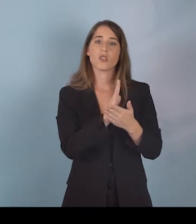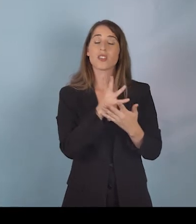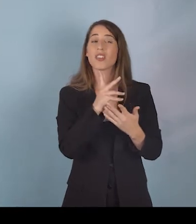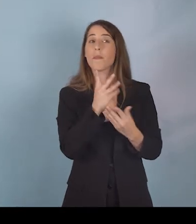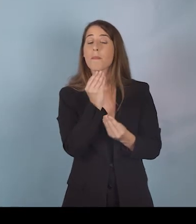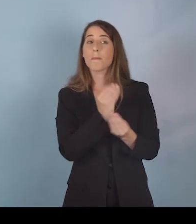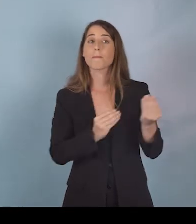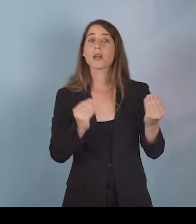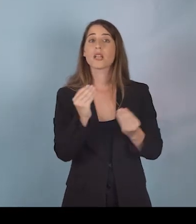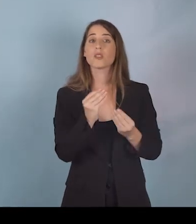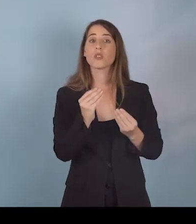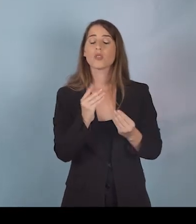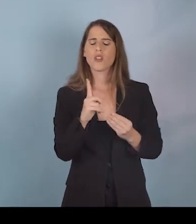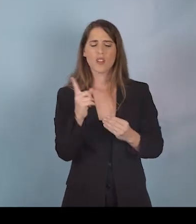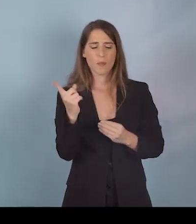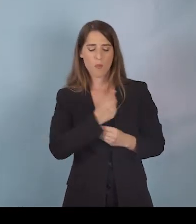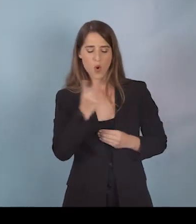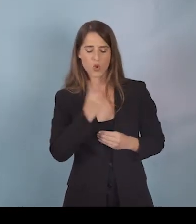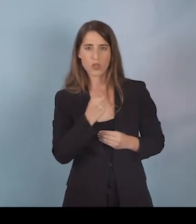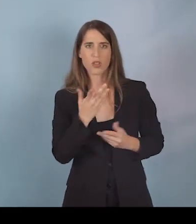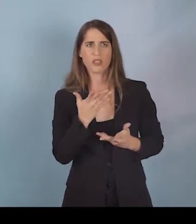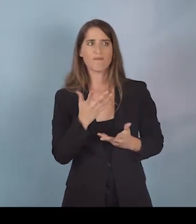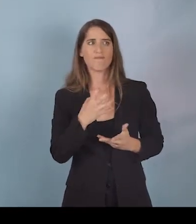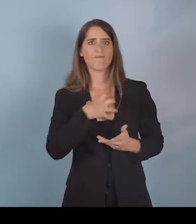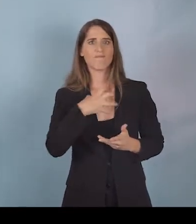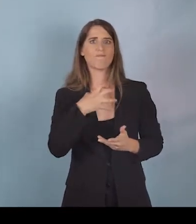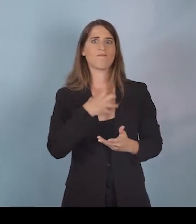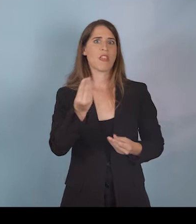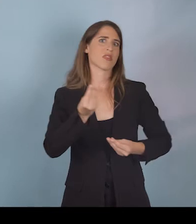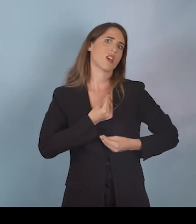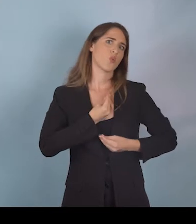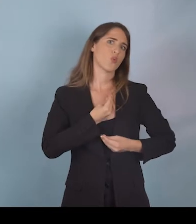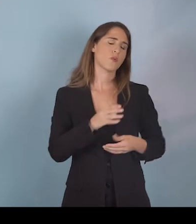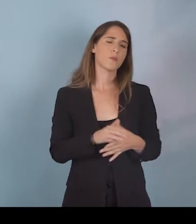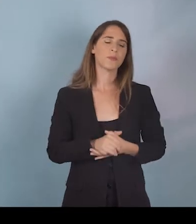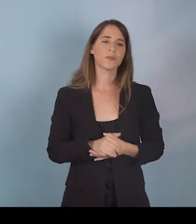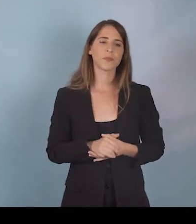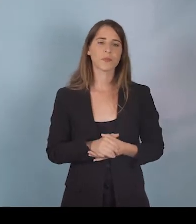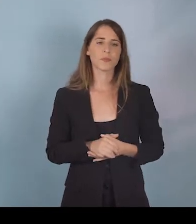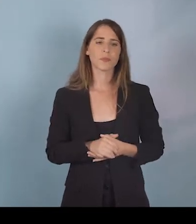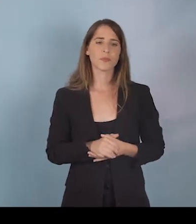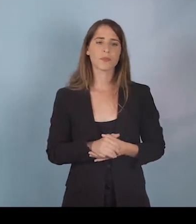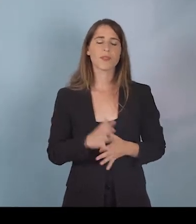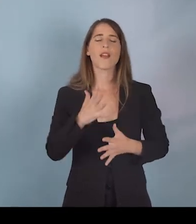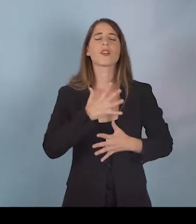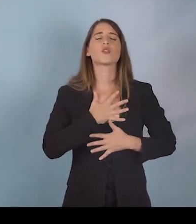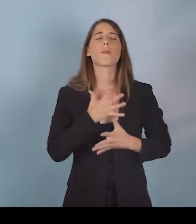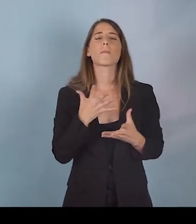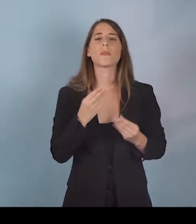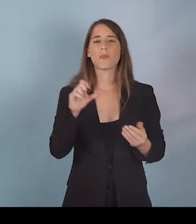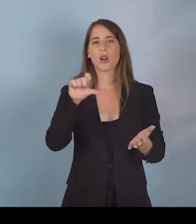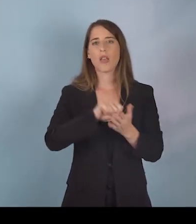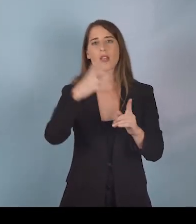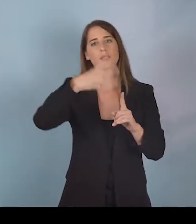στο κομμάτι των διακρίσεων τα οποία ακούστηκαν και κυρίως στα πολύ πολύ ανησυχητικά ποσοστά τα οποία υπάρχουν στη χώρα